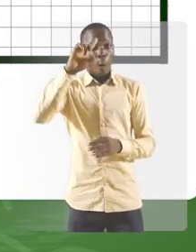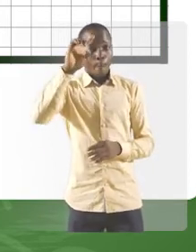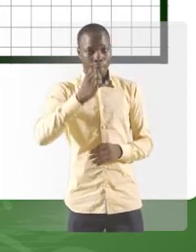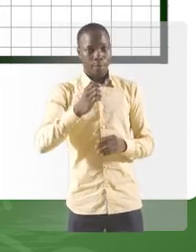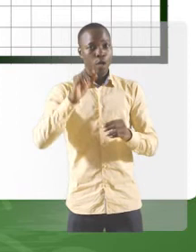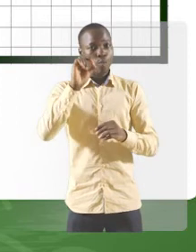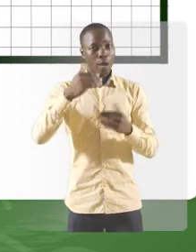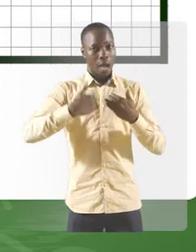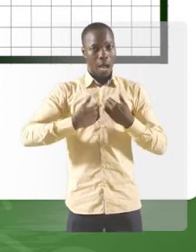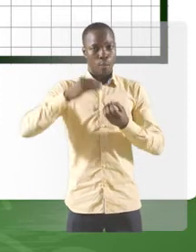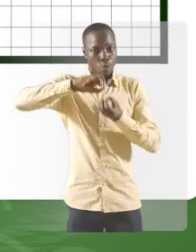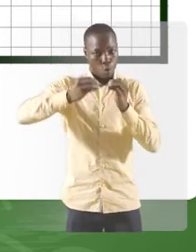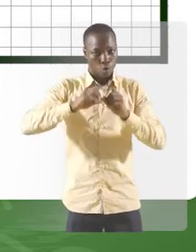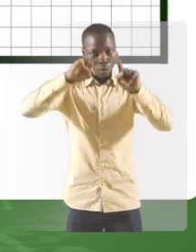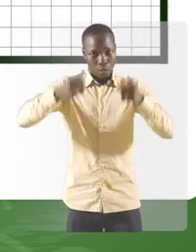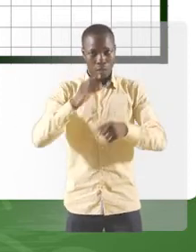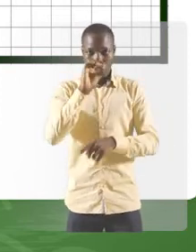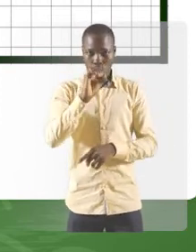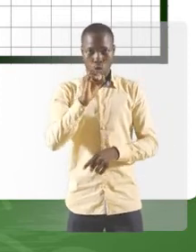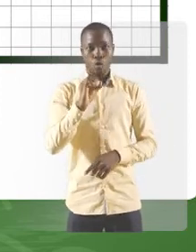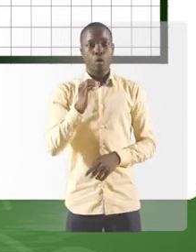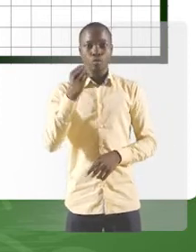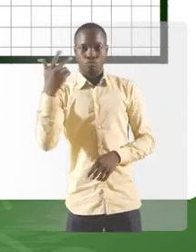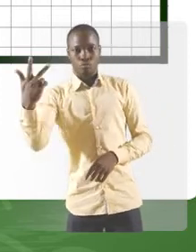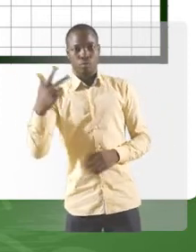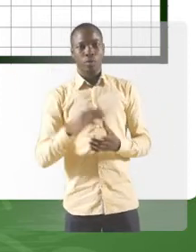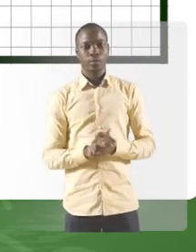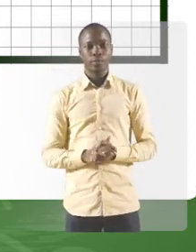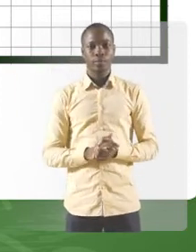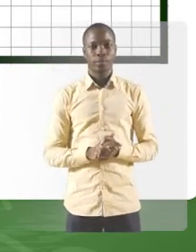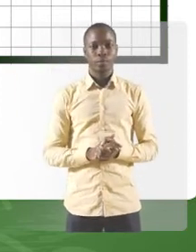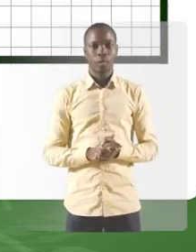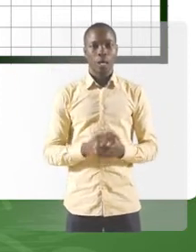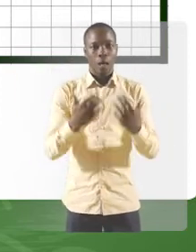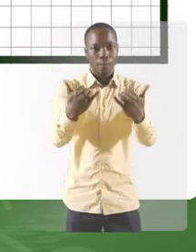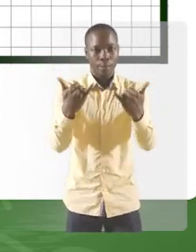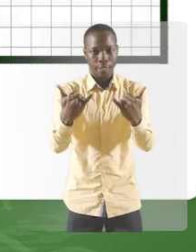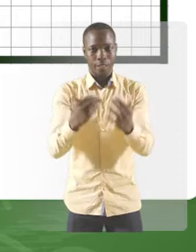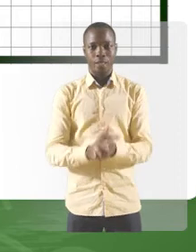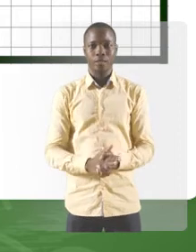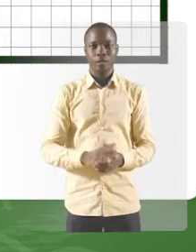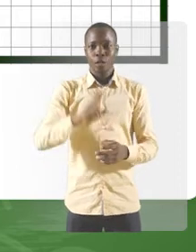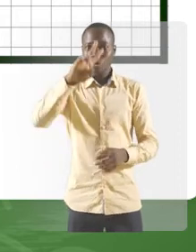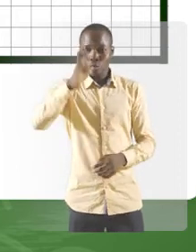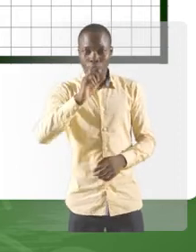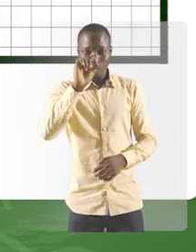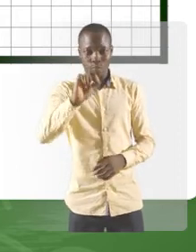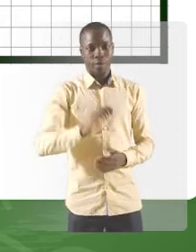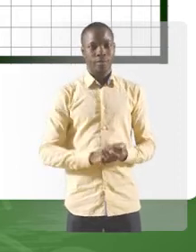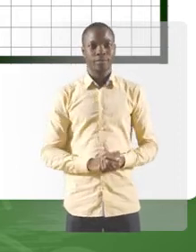premier point a pour coordonnées 0, 3. On va à présent déterminer le deuxième